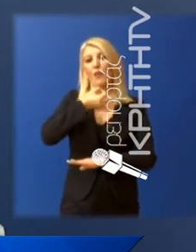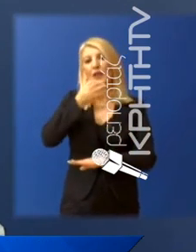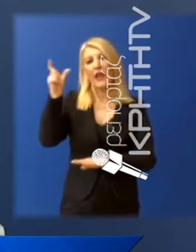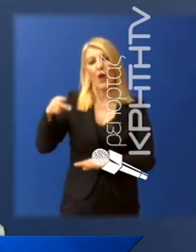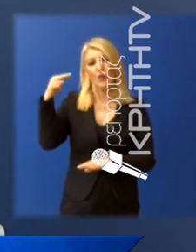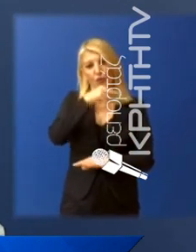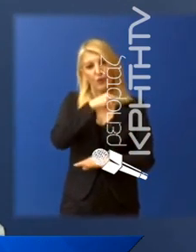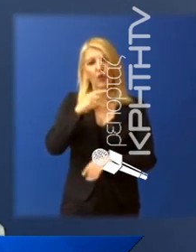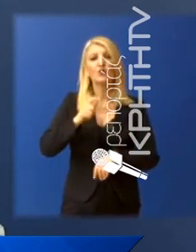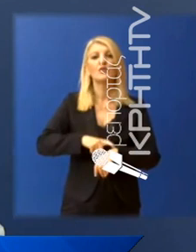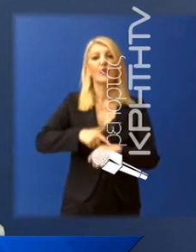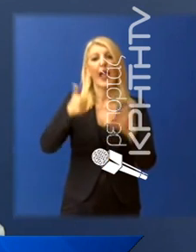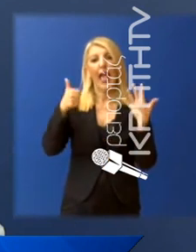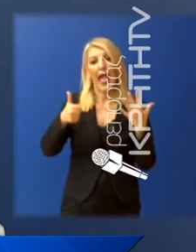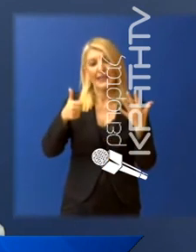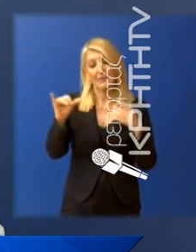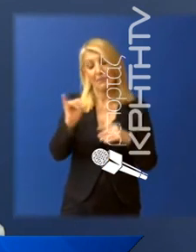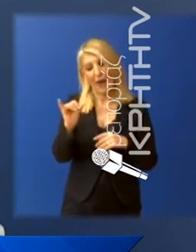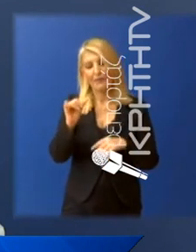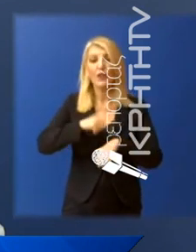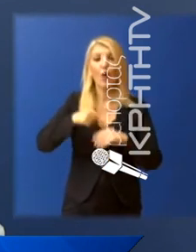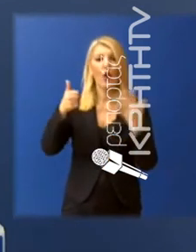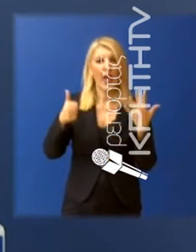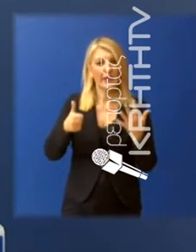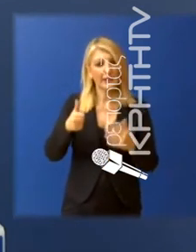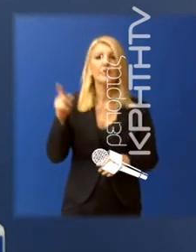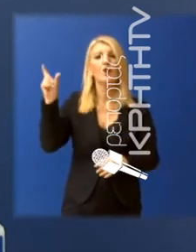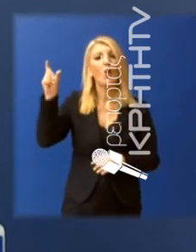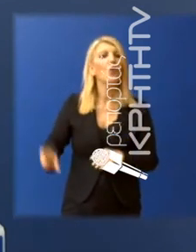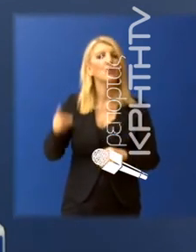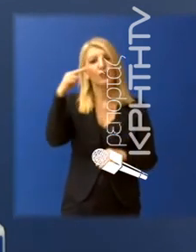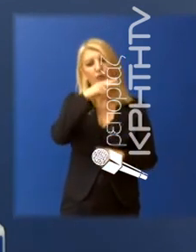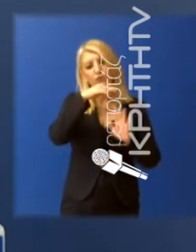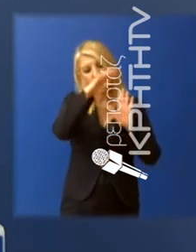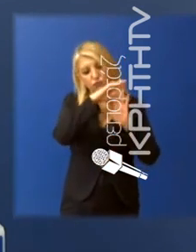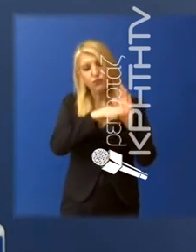αυτή την ομιλία ο Πρωθυπουργός θα περιγράψει τις βασικές προτεραιότητες της κυβέρνησης για ακόμα